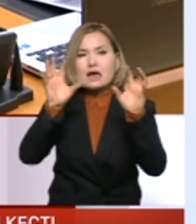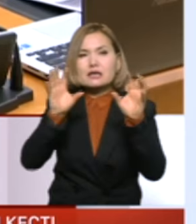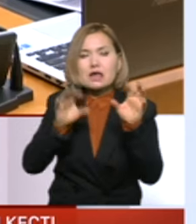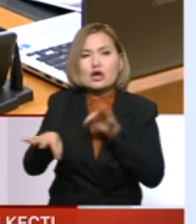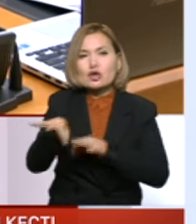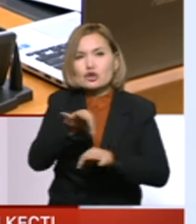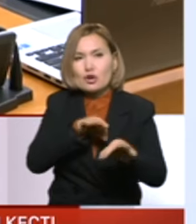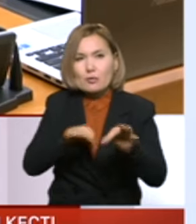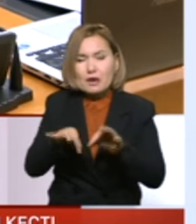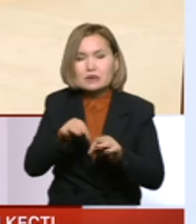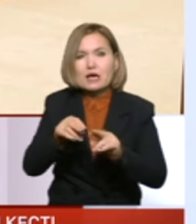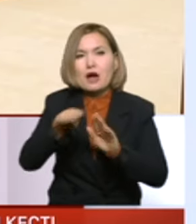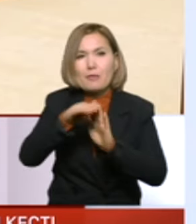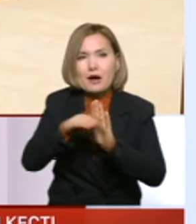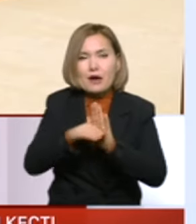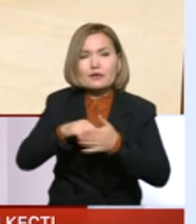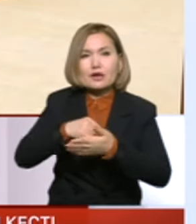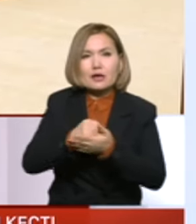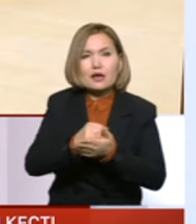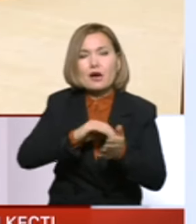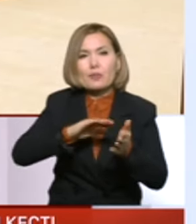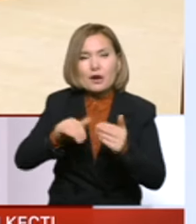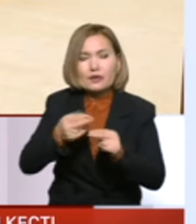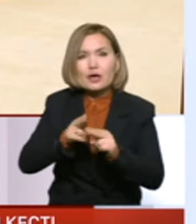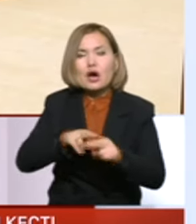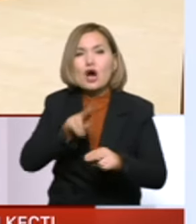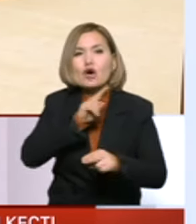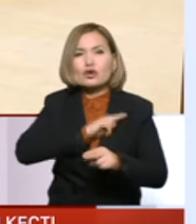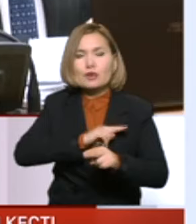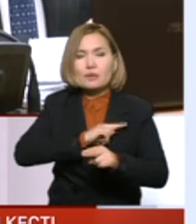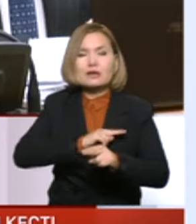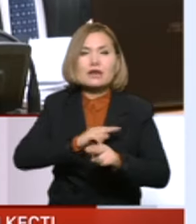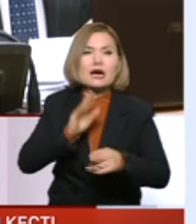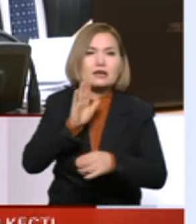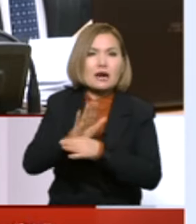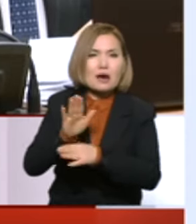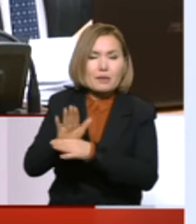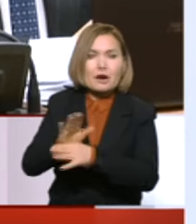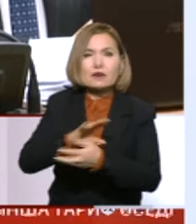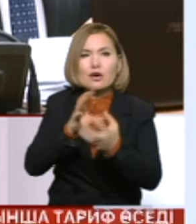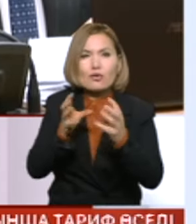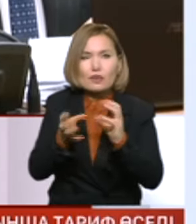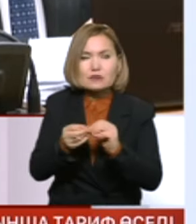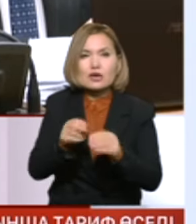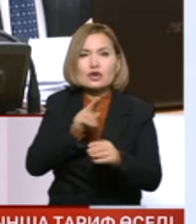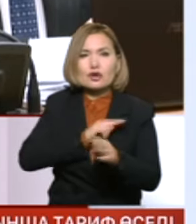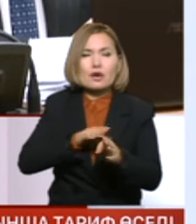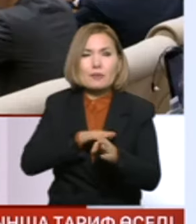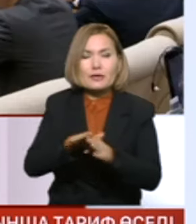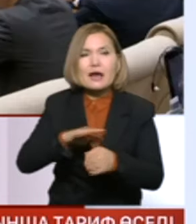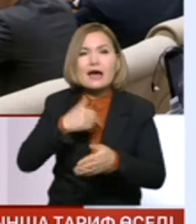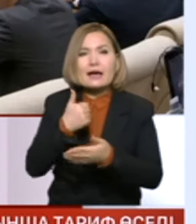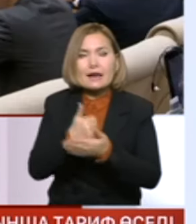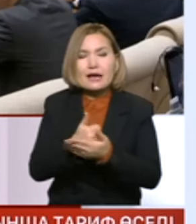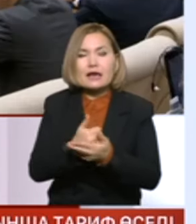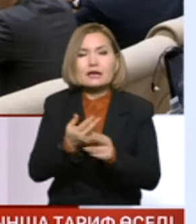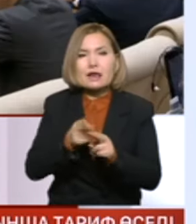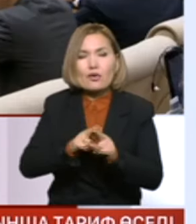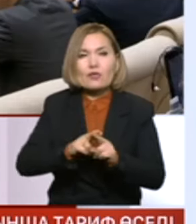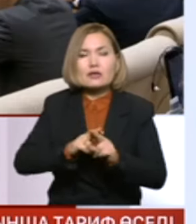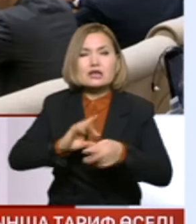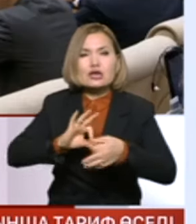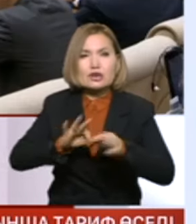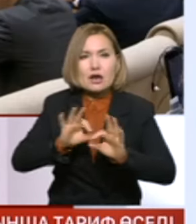басшысының сайлауалды бағдарламасында және одан кейінгі берген тапсырмаларына толық сәйкес келеді. Енді құжаттағы негізгі